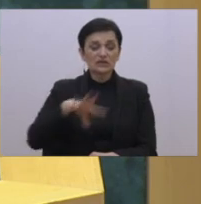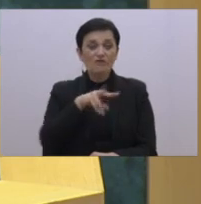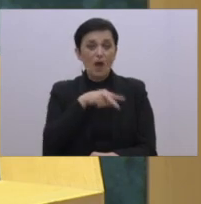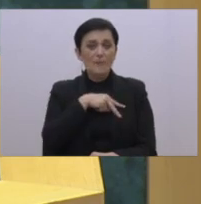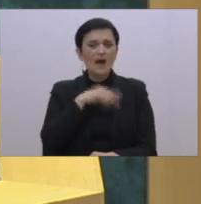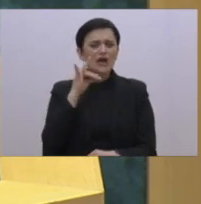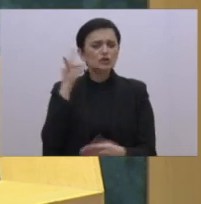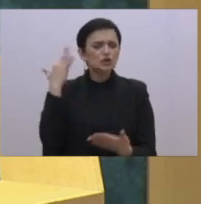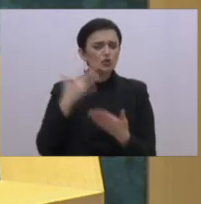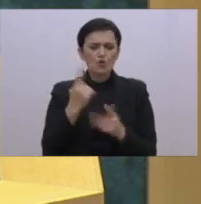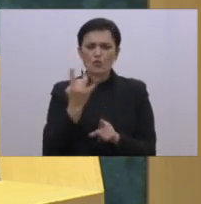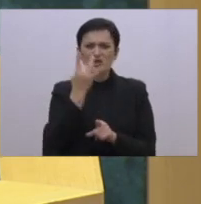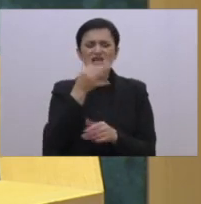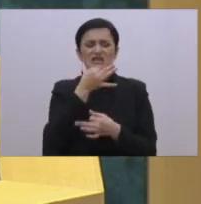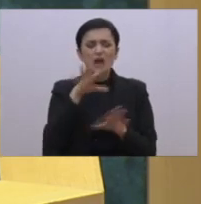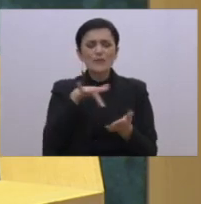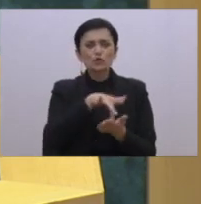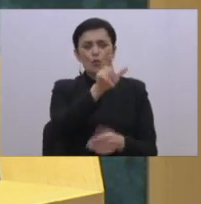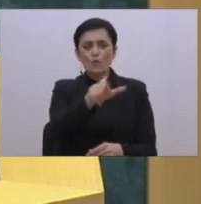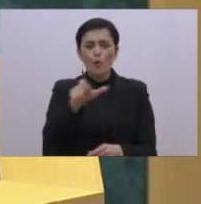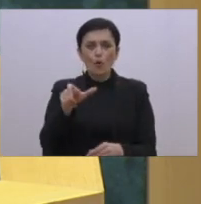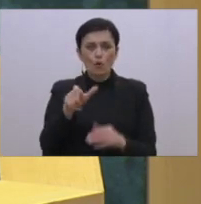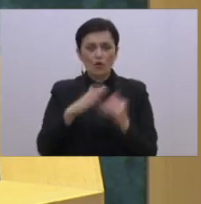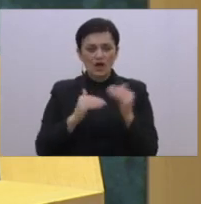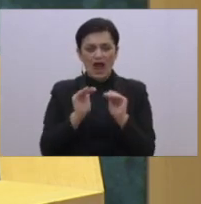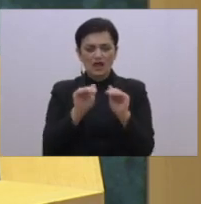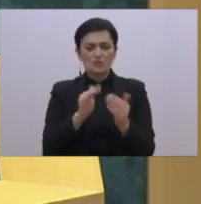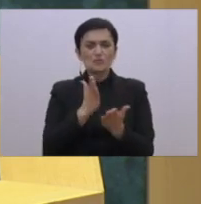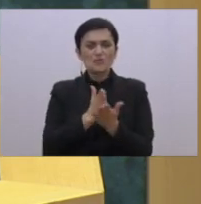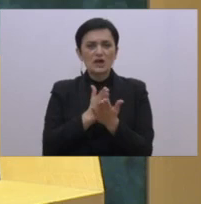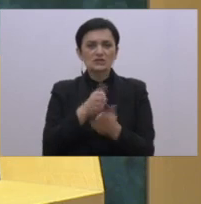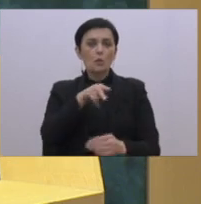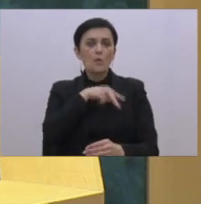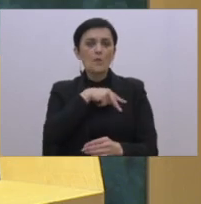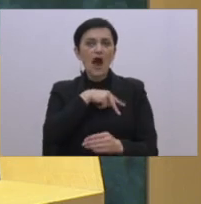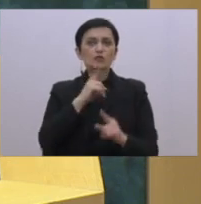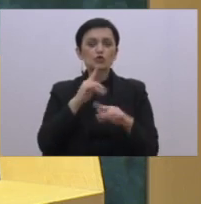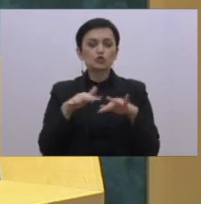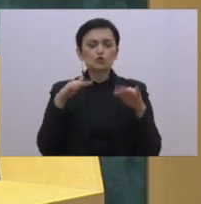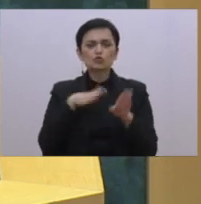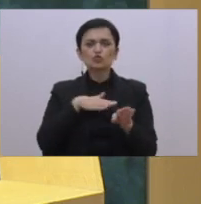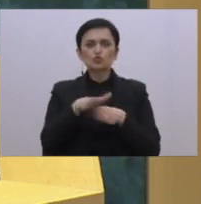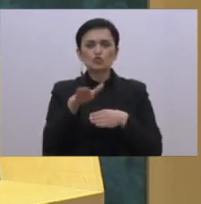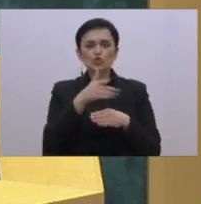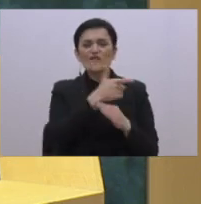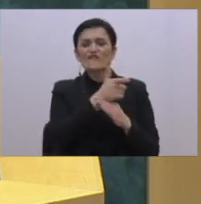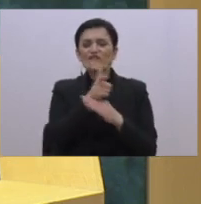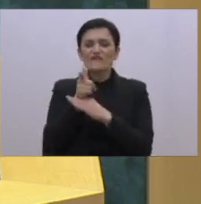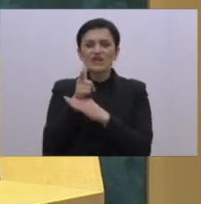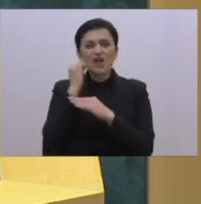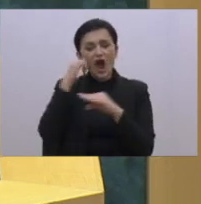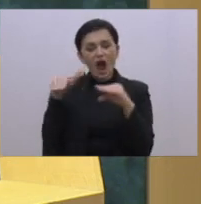პარლამენტის ისტორიაში ნებისმიერი მოქალაქისთვის ხელმისაწვდომია პარლამენტის სხდომების სრული ვიდეო